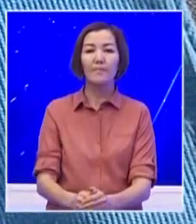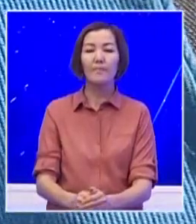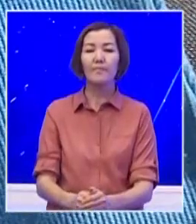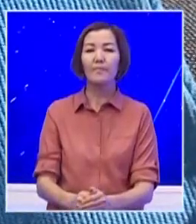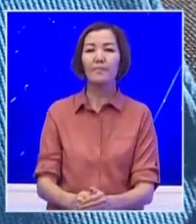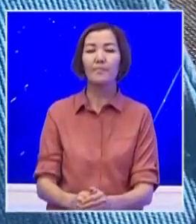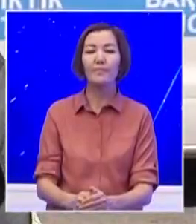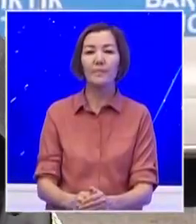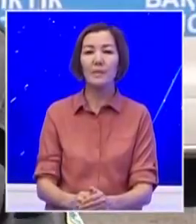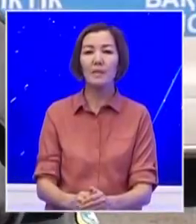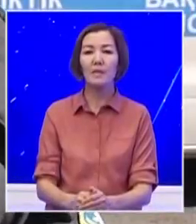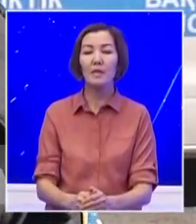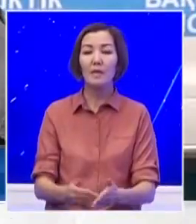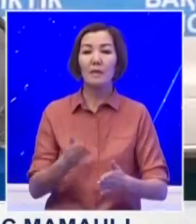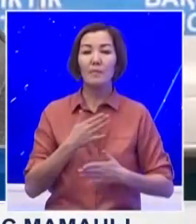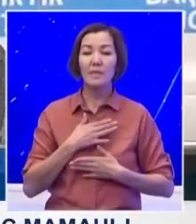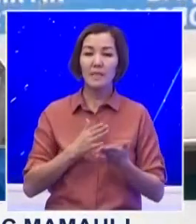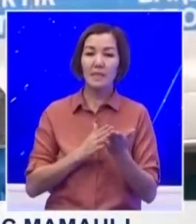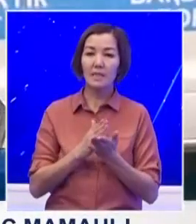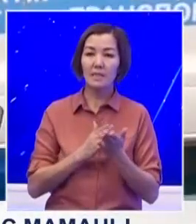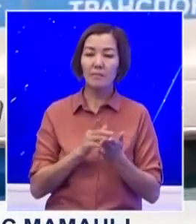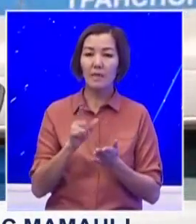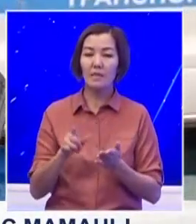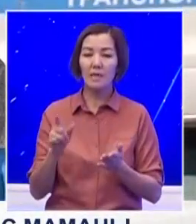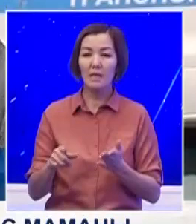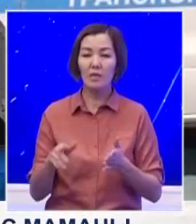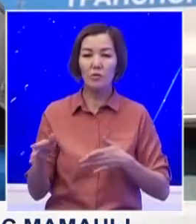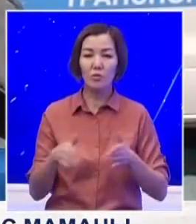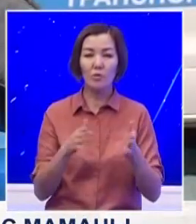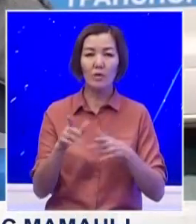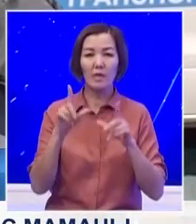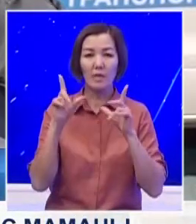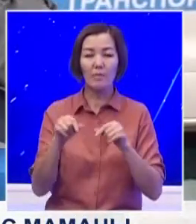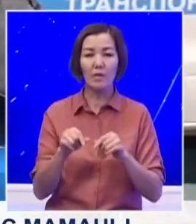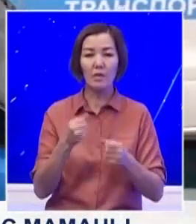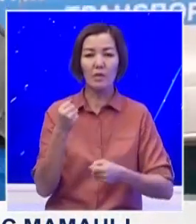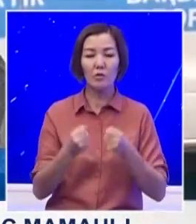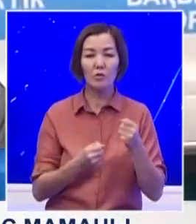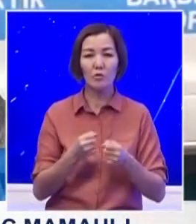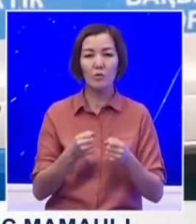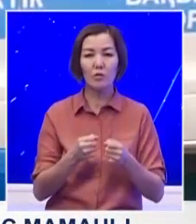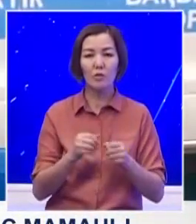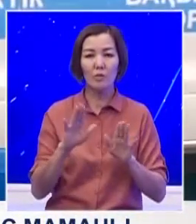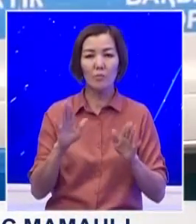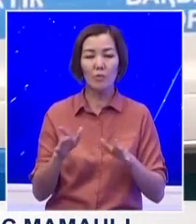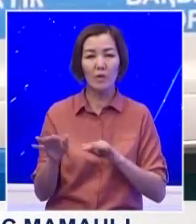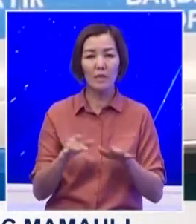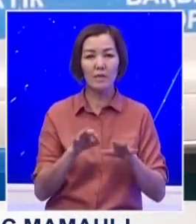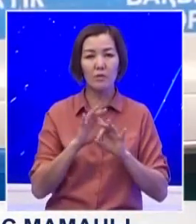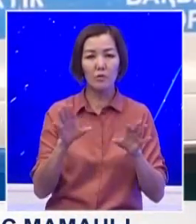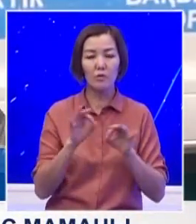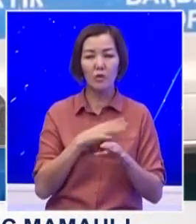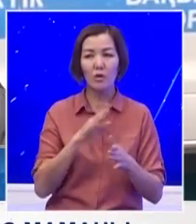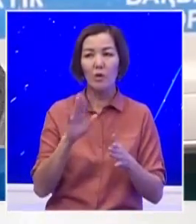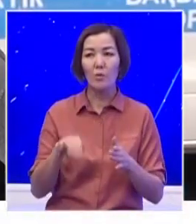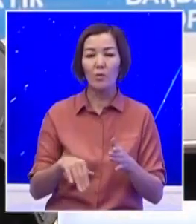Разъясняет водителю. Біздің қызметкерлер жолда кетіп бара жатқан көлікті тоқтатып, жүргізушіге алдымен болып жатқан акция жайлы түсіндіреді.